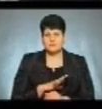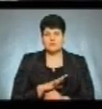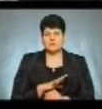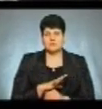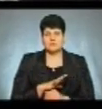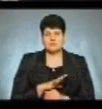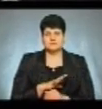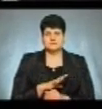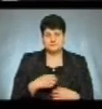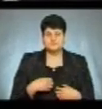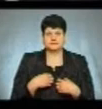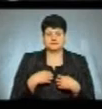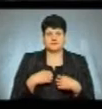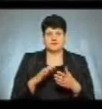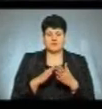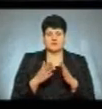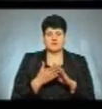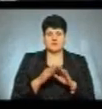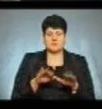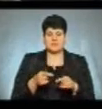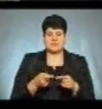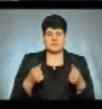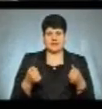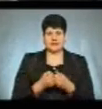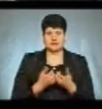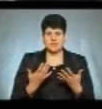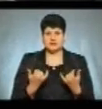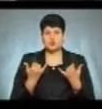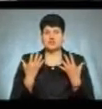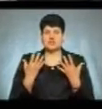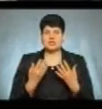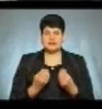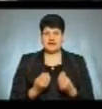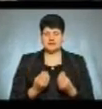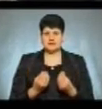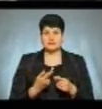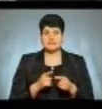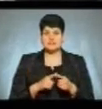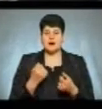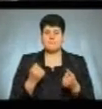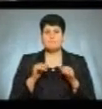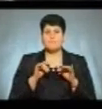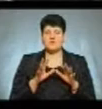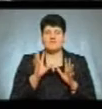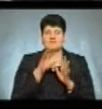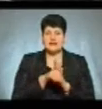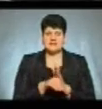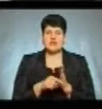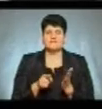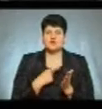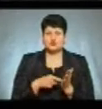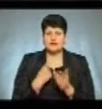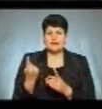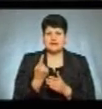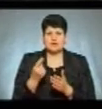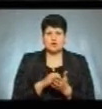після такий стресовий стан після цієї ДТП. На сьогоднішній день дана подія внесена в журнал єдиного